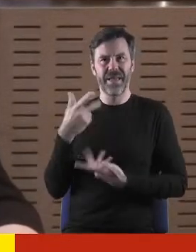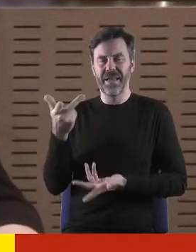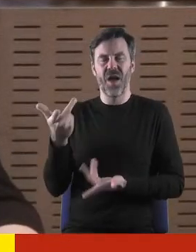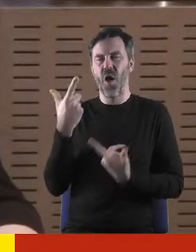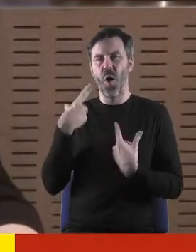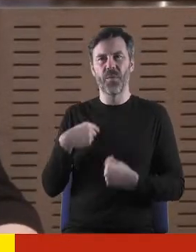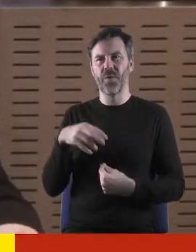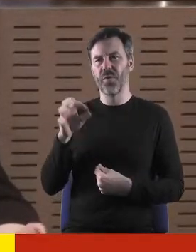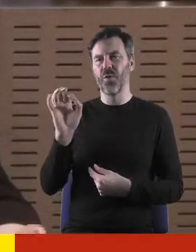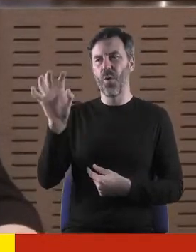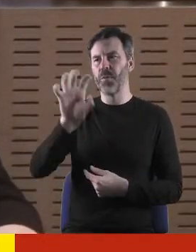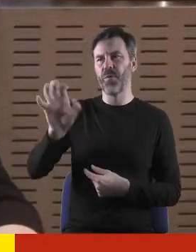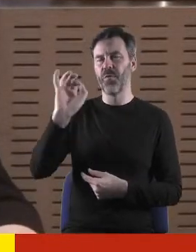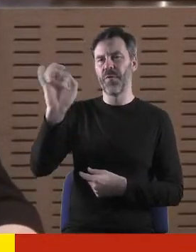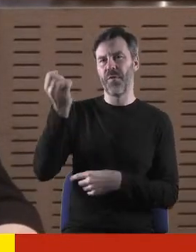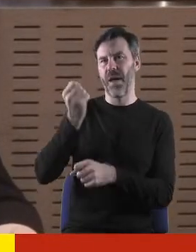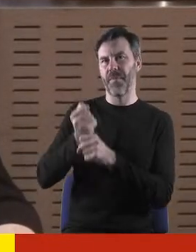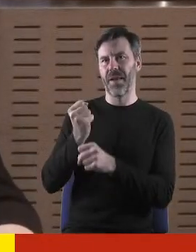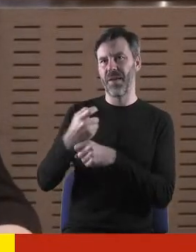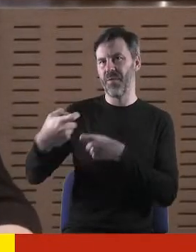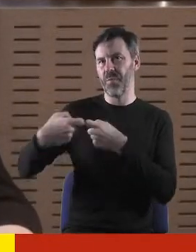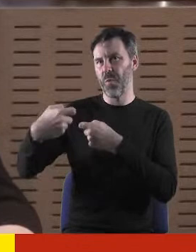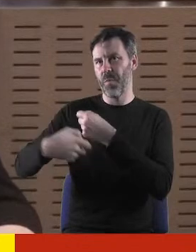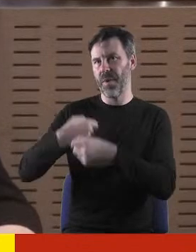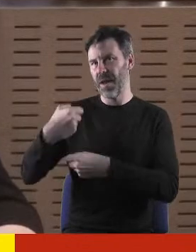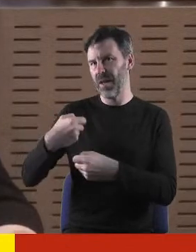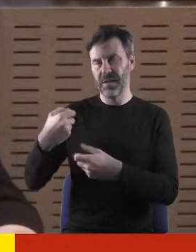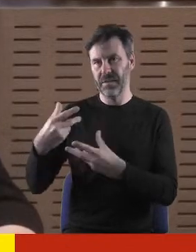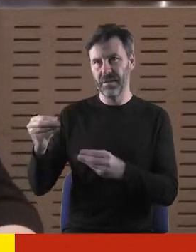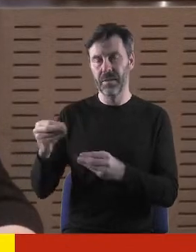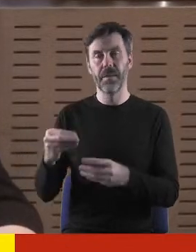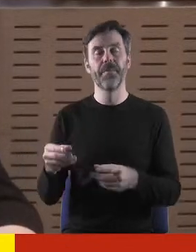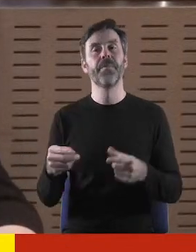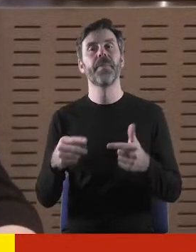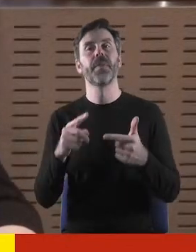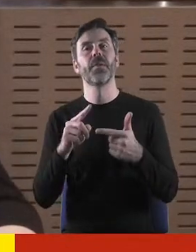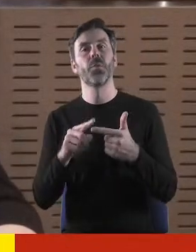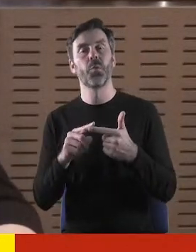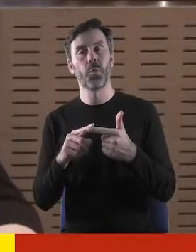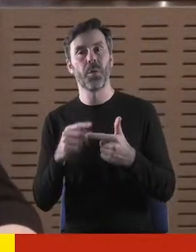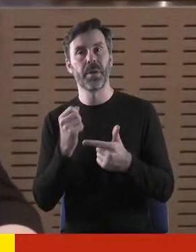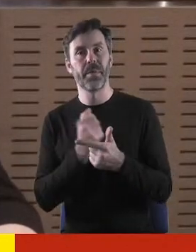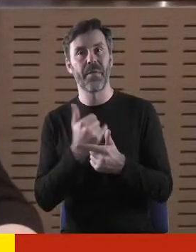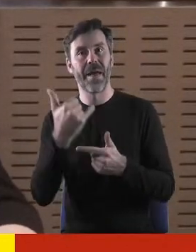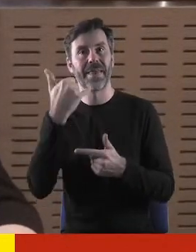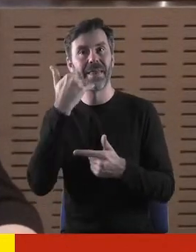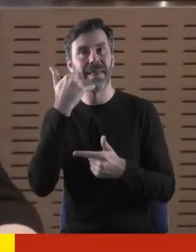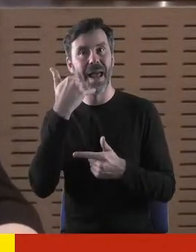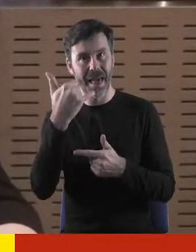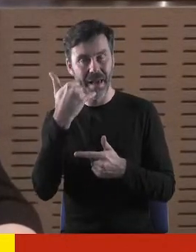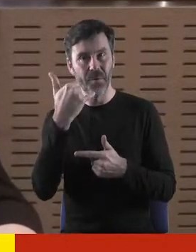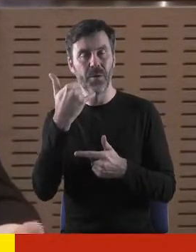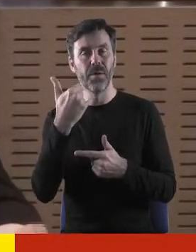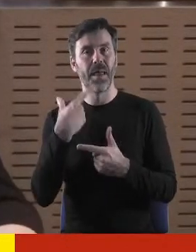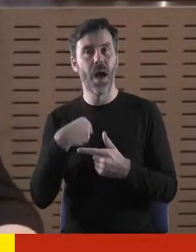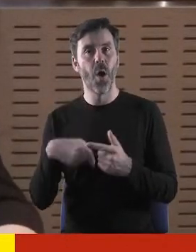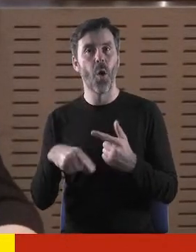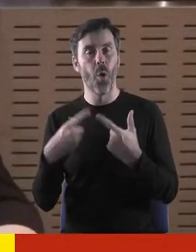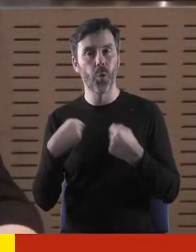nie pracujemy na co dzień. Co się zaś tyczy telefonu, o którym żeśmy rozmawiali, szanowni państwo, na komisji dosyć